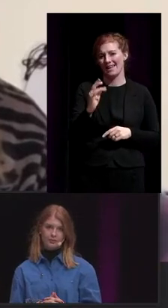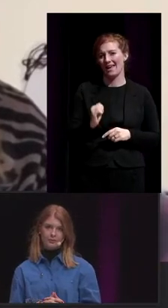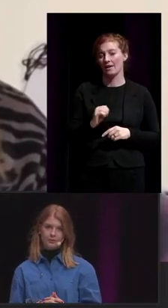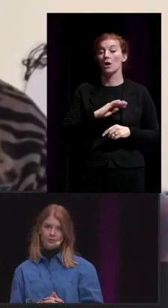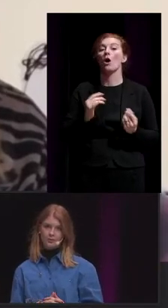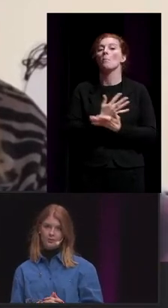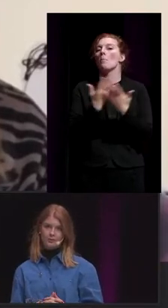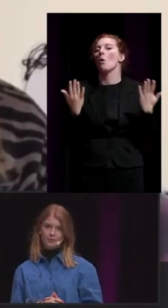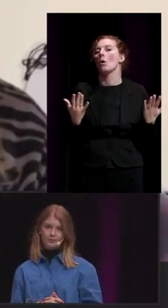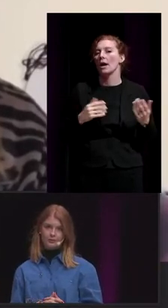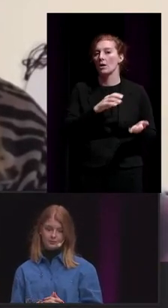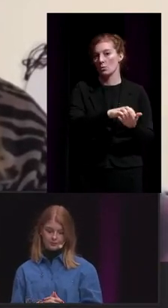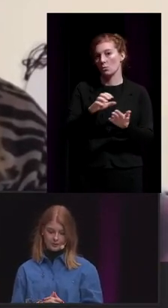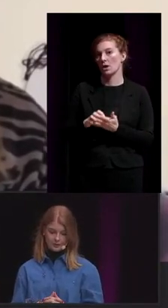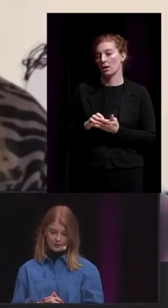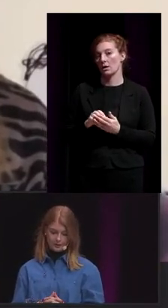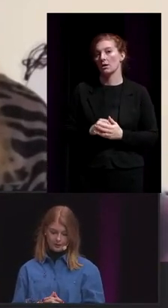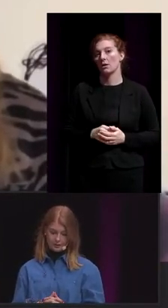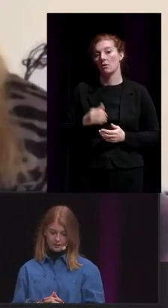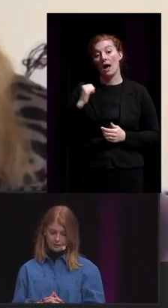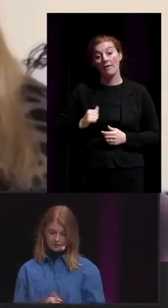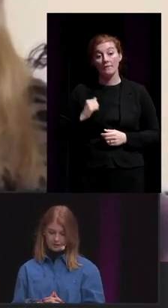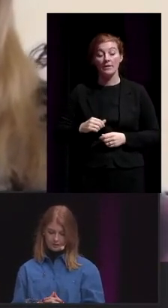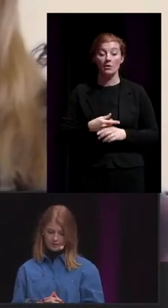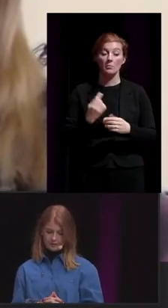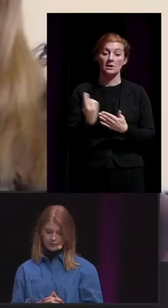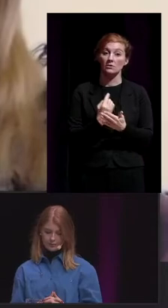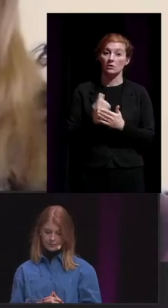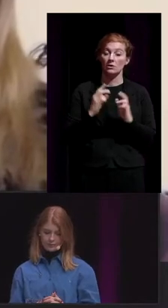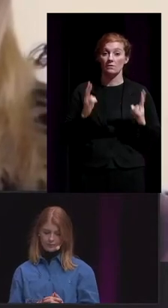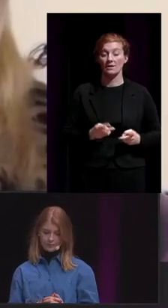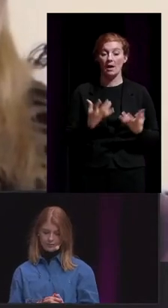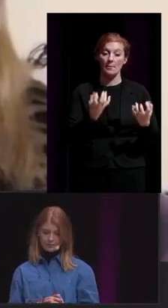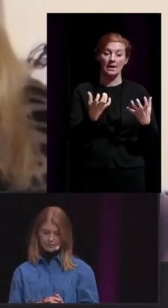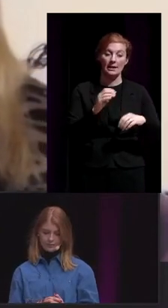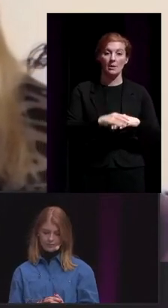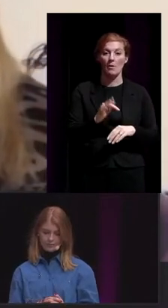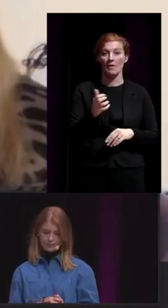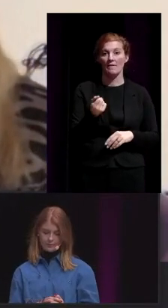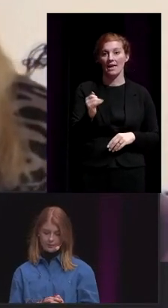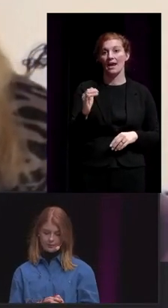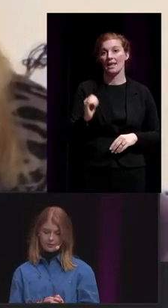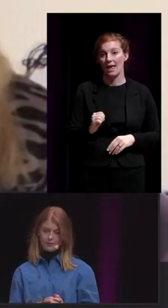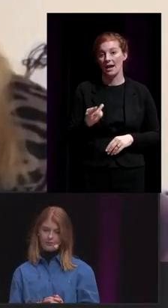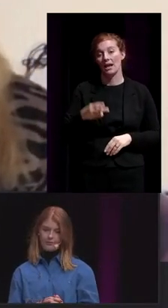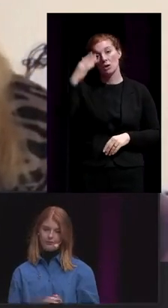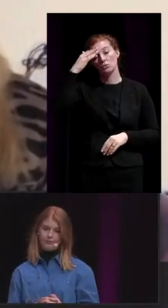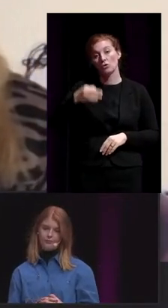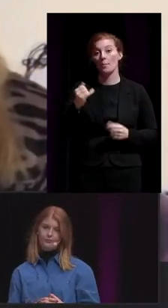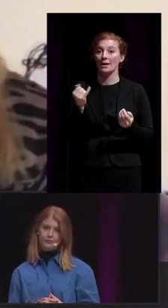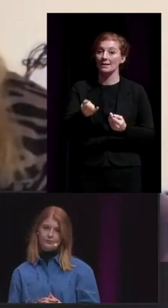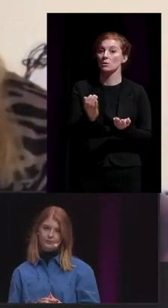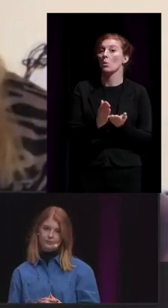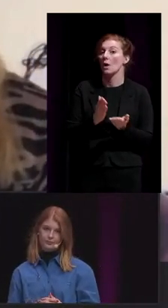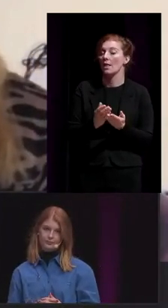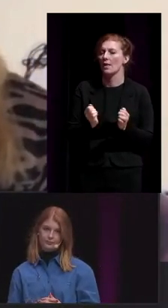här resurserna som vi har, feriepraktiker eller annat, kunskap i skolan. Men det jag tycker är det